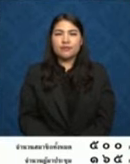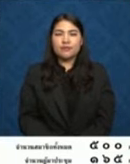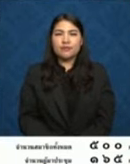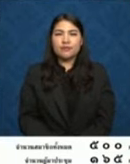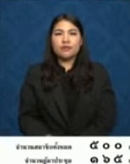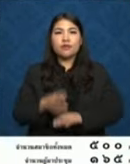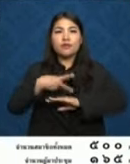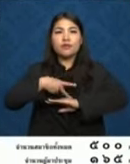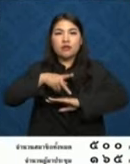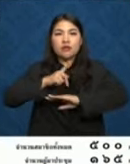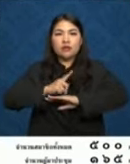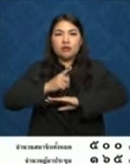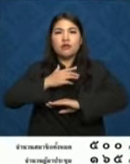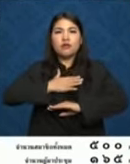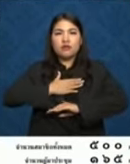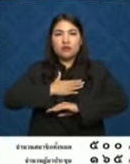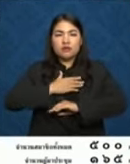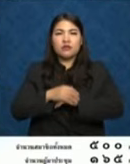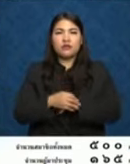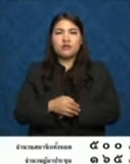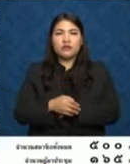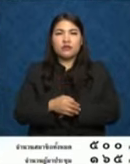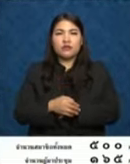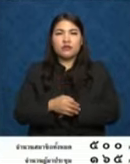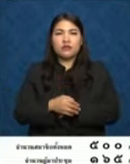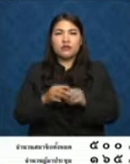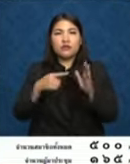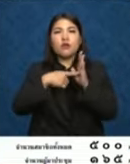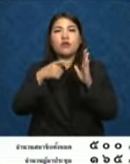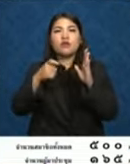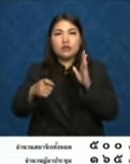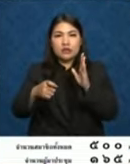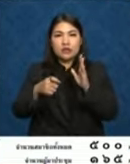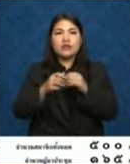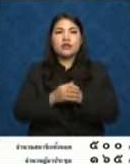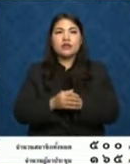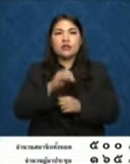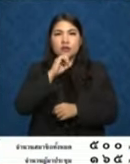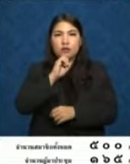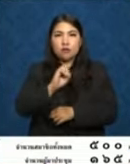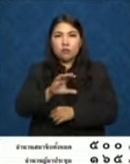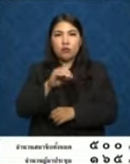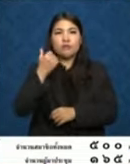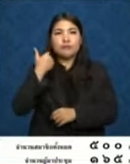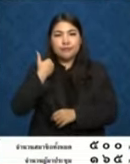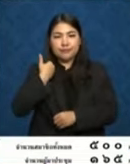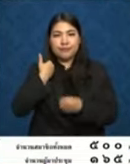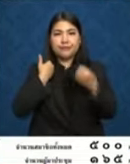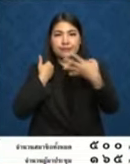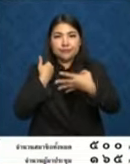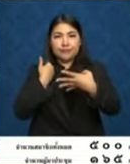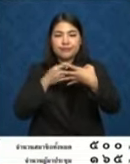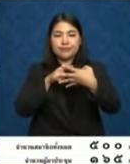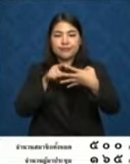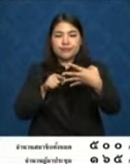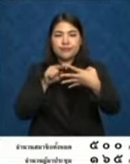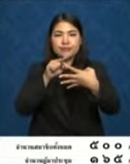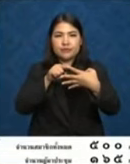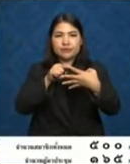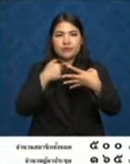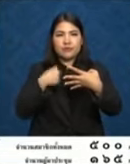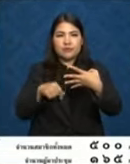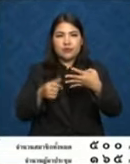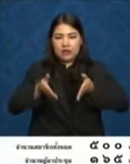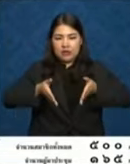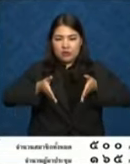เรียนท่านประธานที่เคารพสุทธสิทธิ์พุทธศักดิ์เขต3นครราชสีมาขอหารือผ่านท่านประธาน4เรื่องด้วยกันครับ1ที่กับรถถนนเลี่ยงเมื